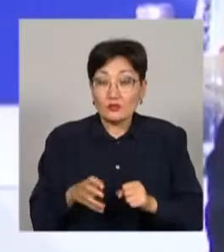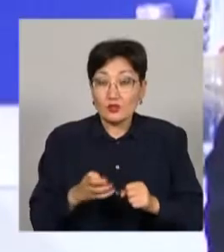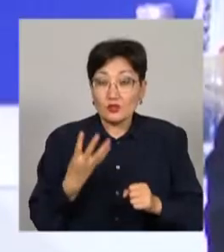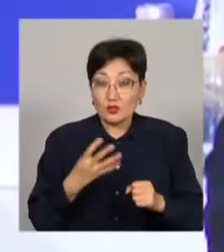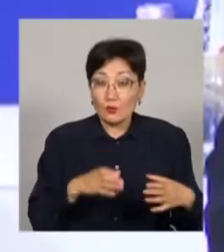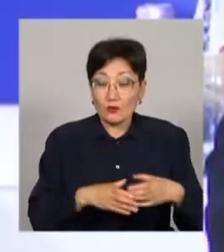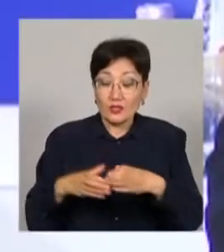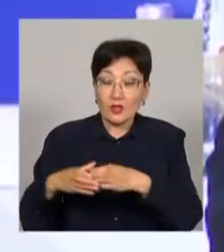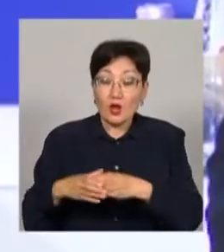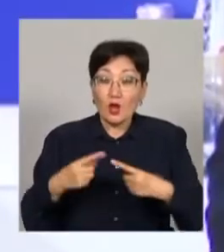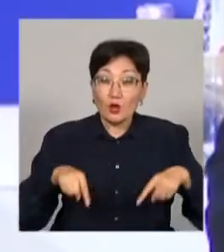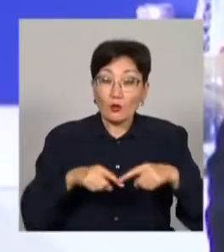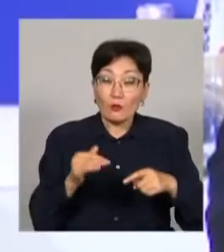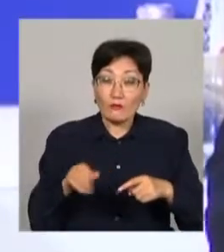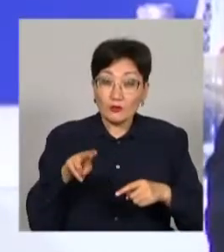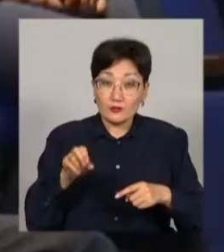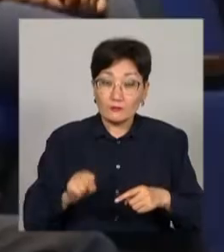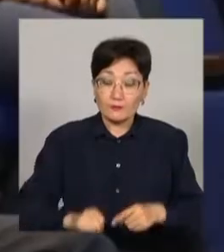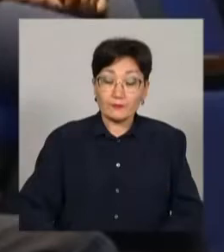компаний группы фонда.